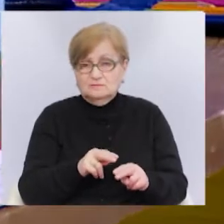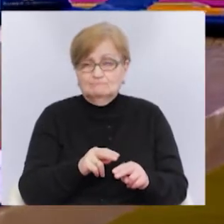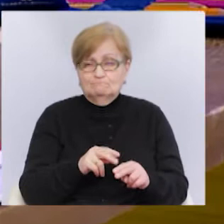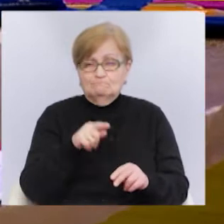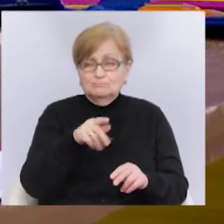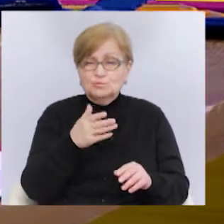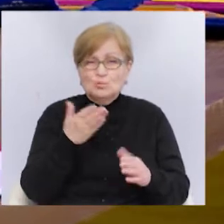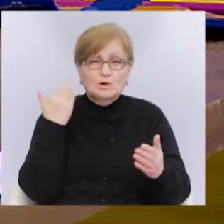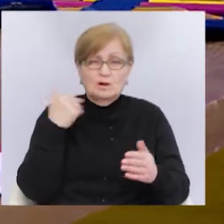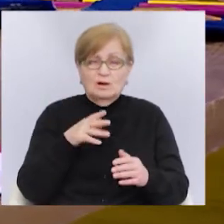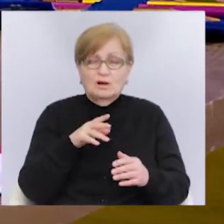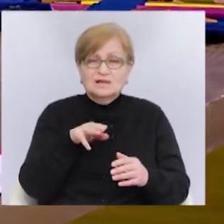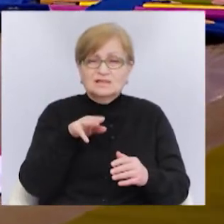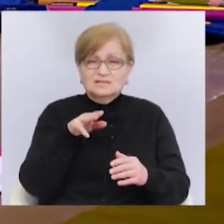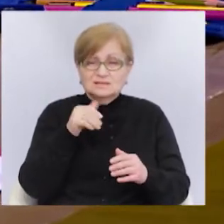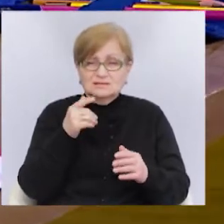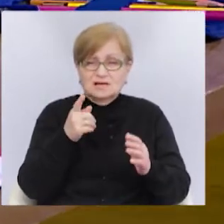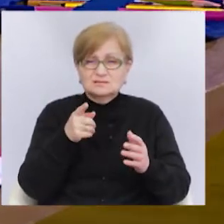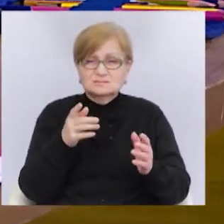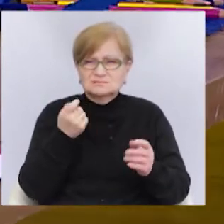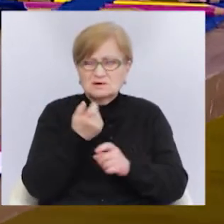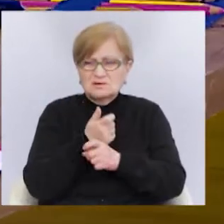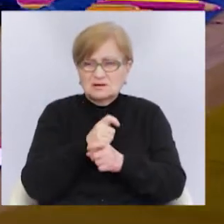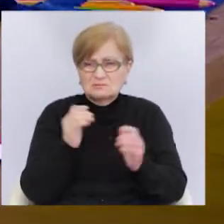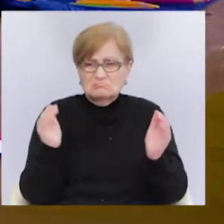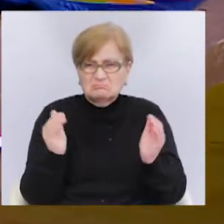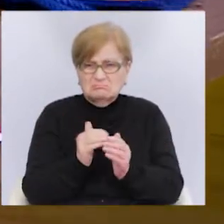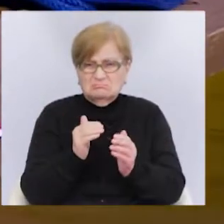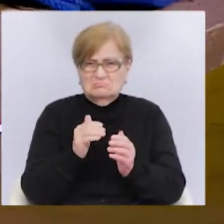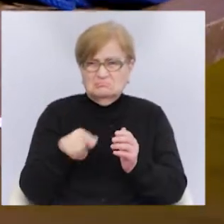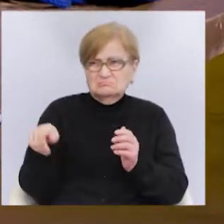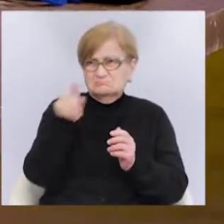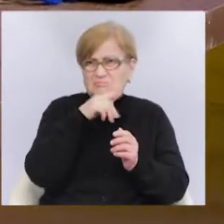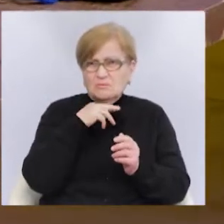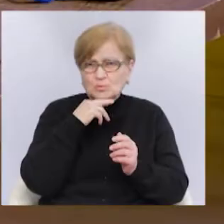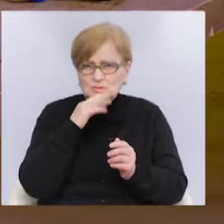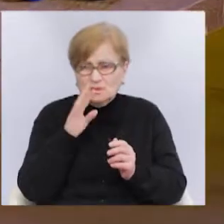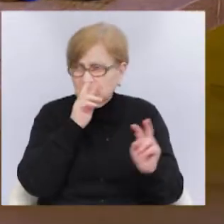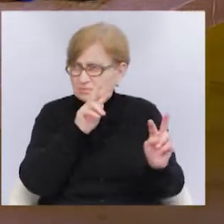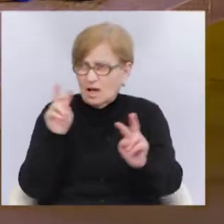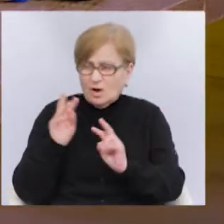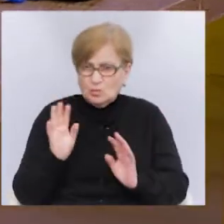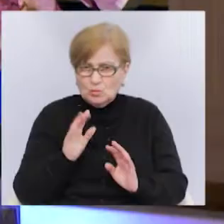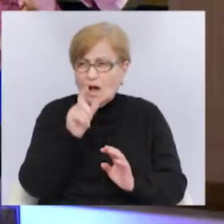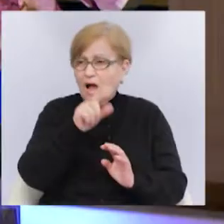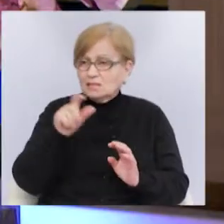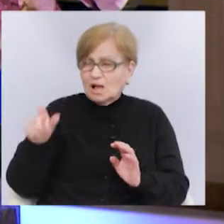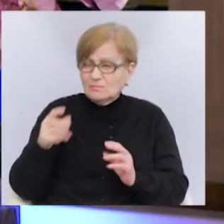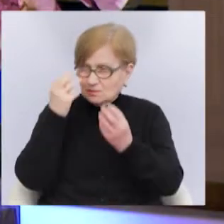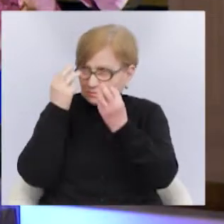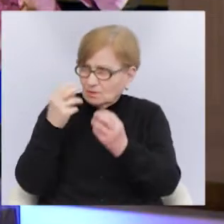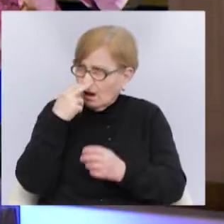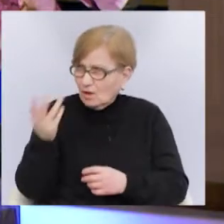თუ ეს ნიშნები არ არის, თუ ბავშვი ნაკლებად დაინტერესებულია გარშემო ადამიანებით, ადამიანზე